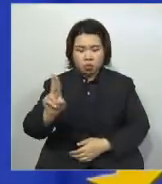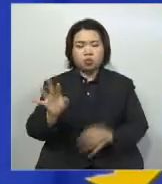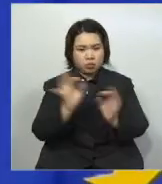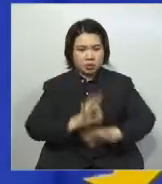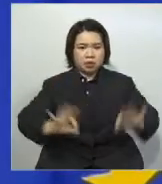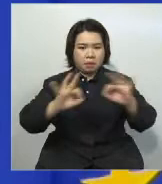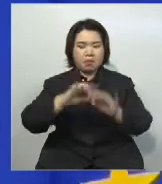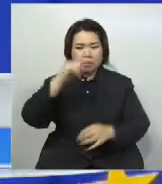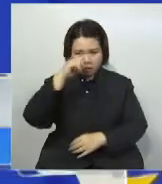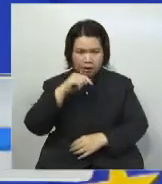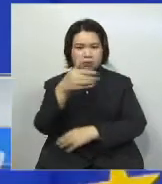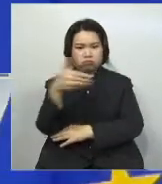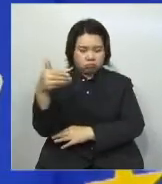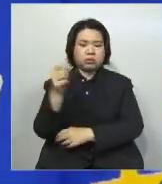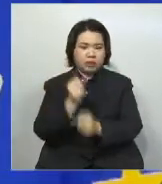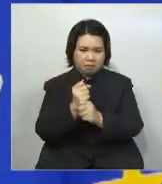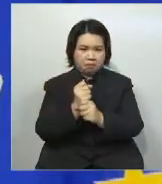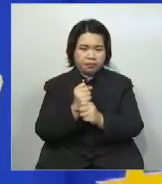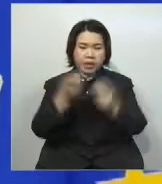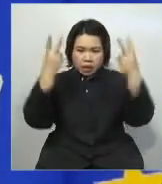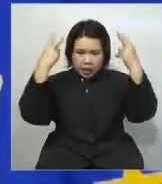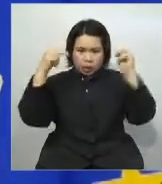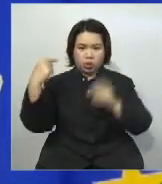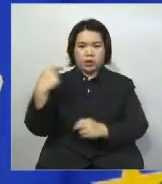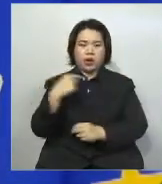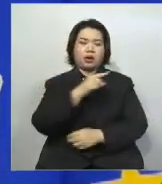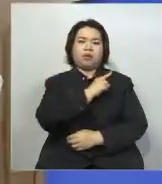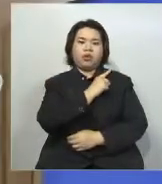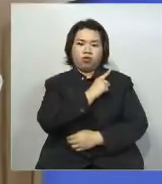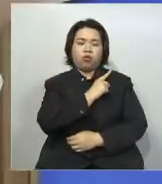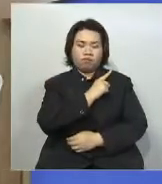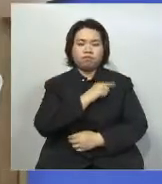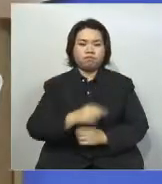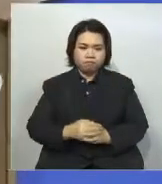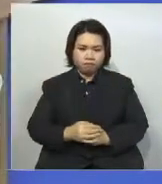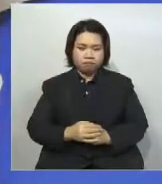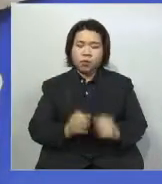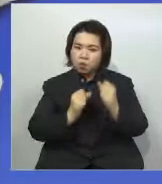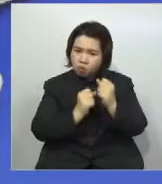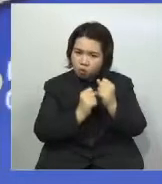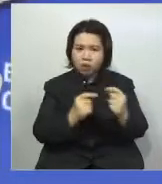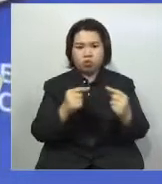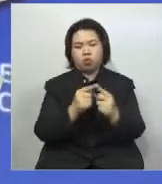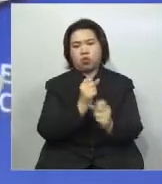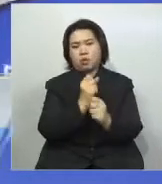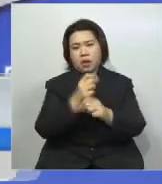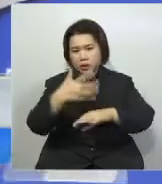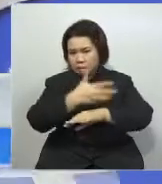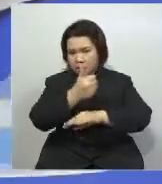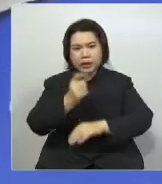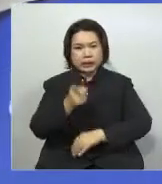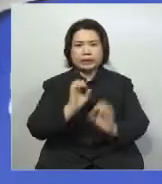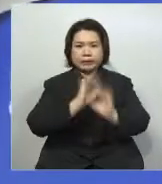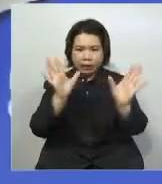ติโดยนายกรัฐมนตรีได้มอบหมายให้ผมมากำกับดูแลเรื่องนี้อย่างใกล้ชิดความมุ่งมั่นทางการเมืองที่แน่วแน่และชัดเจนที่จะ